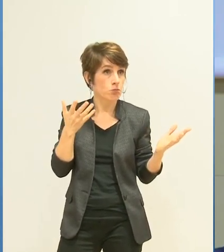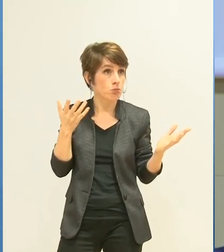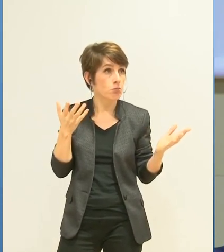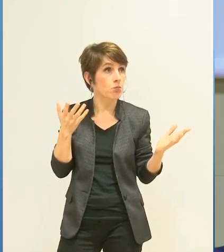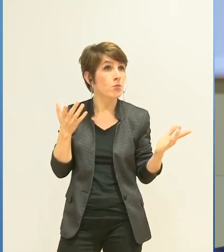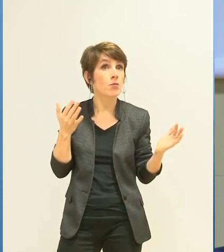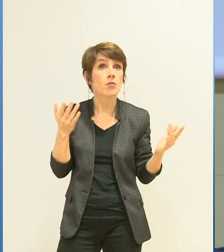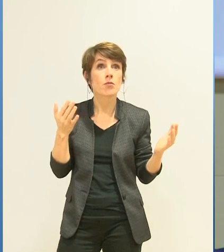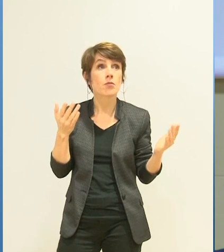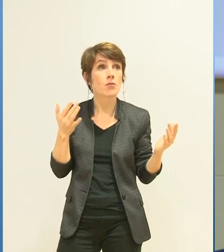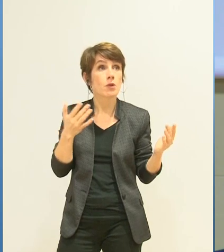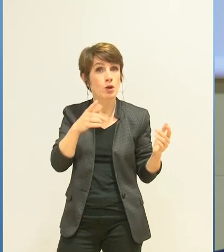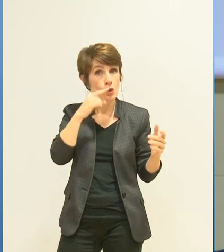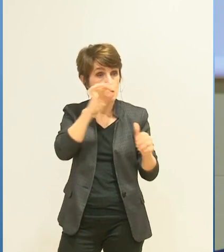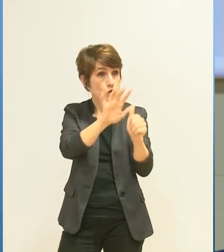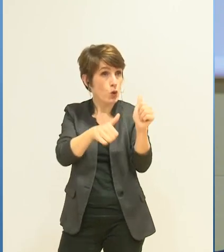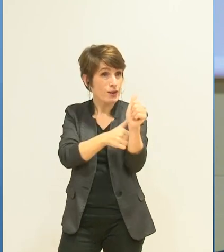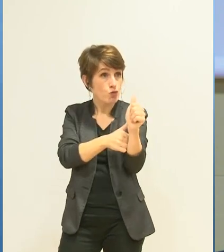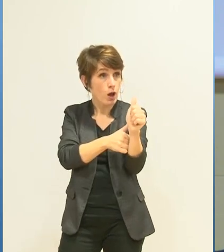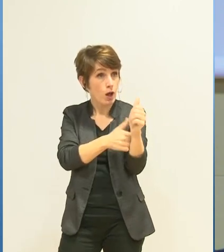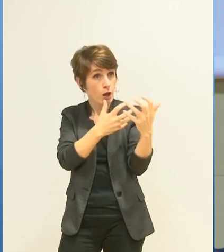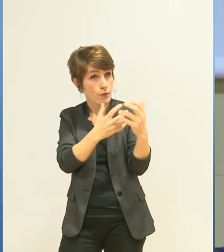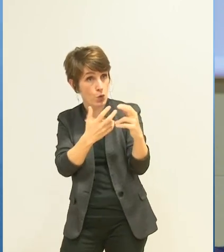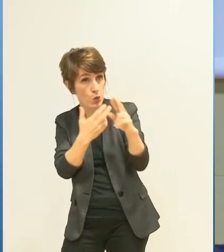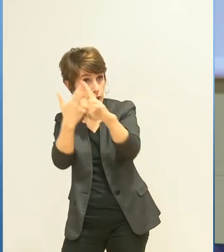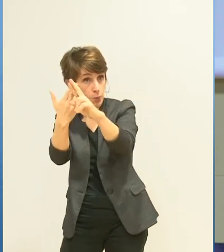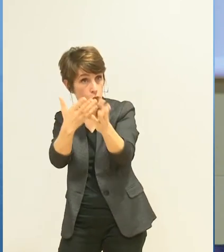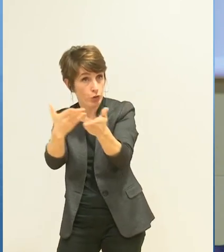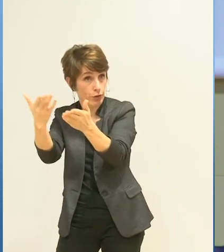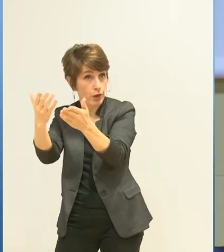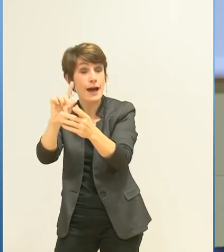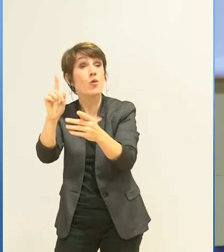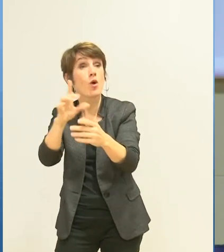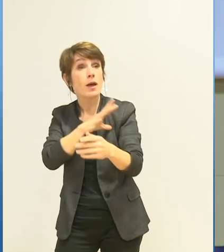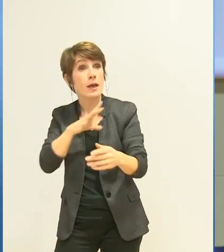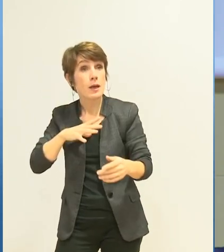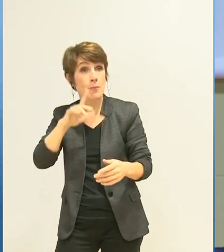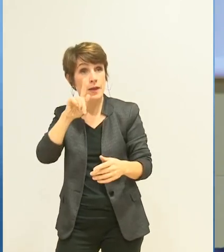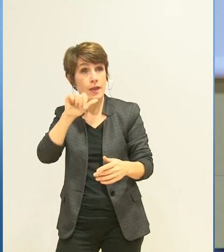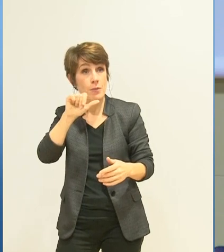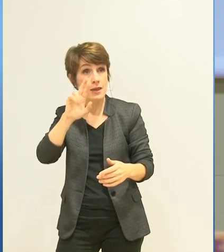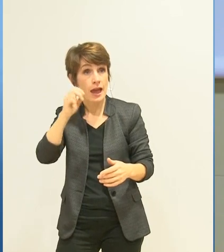monsieur l'adjoint peut-être si vous voulez répondre aux vans dernier